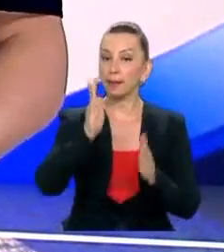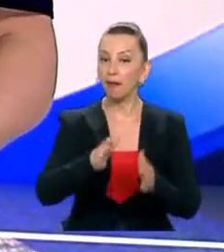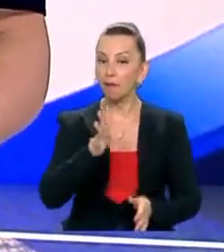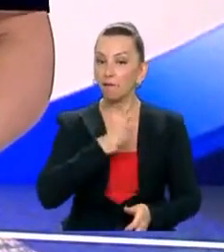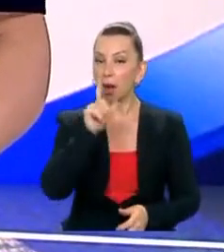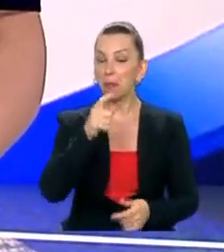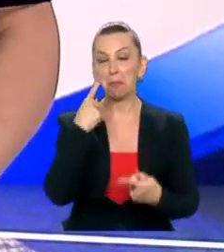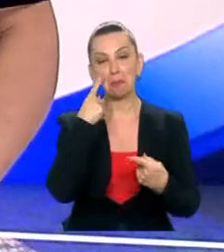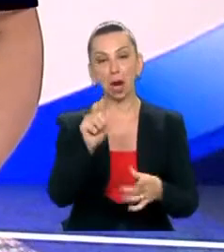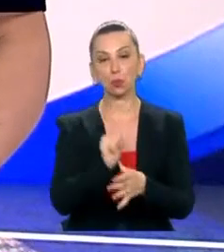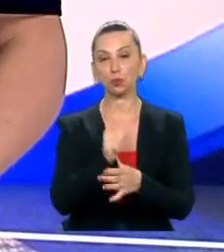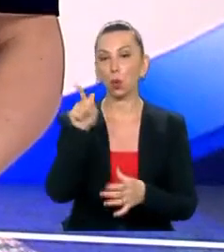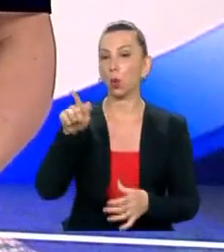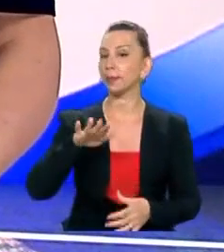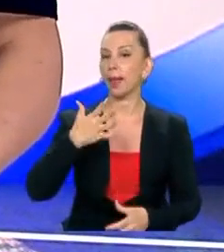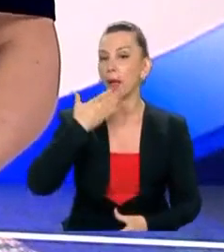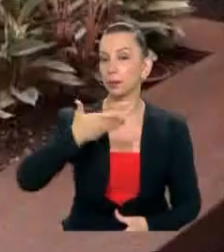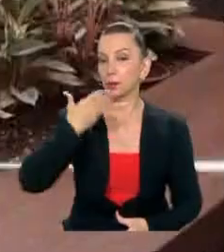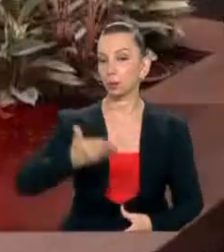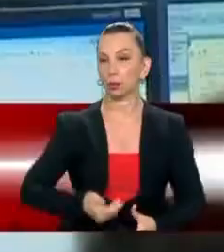mi? Bakalım uzmanlar ne diyor?